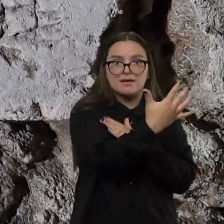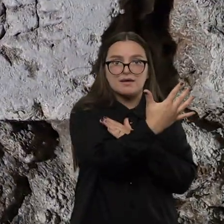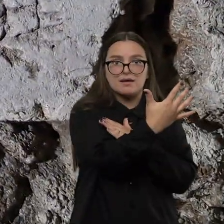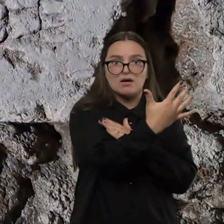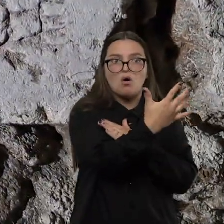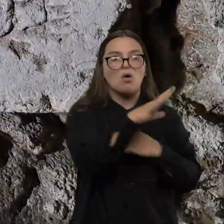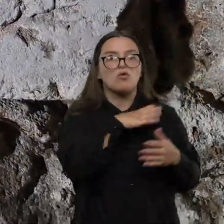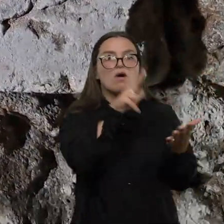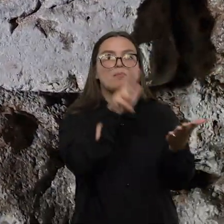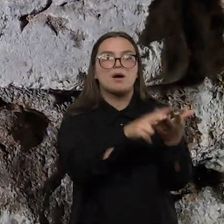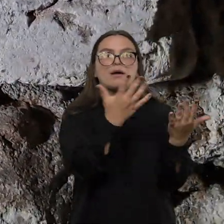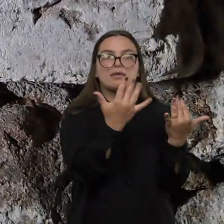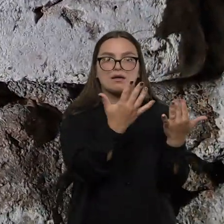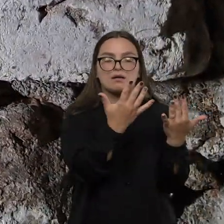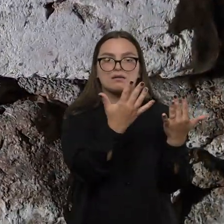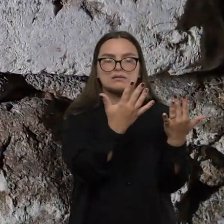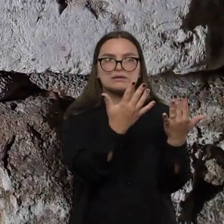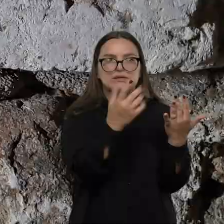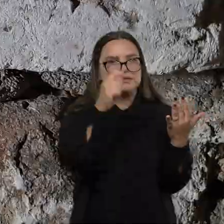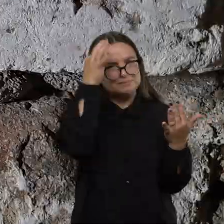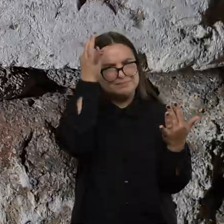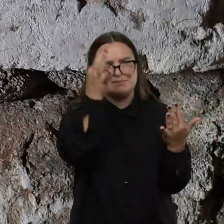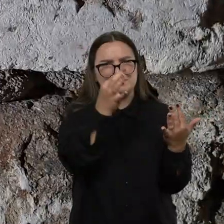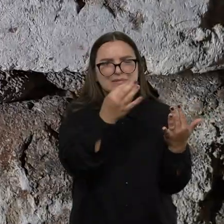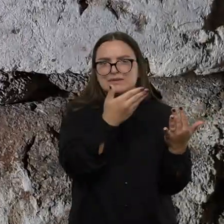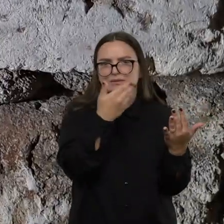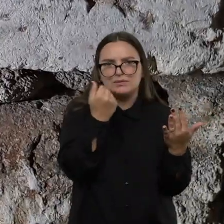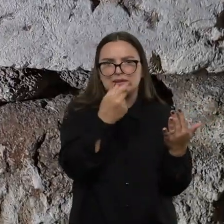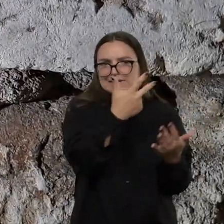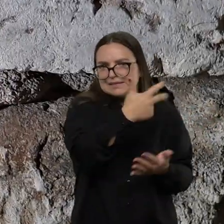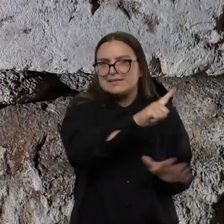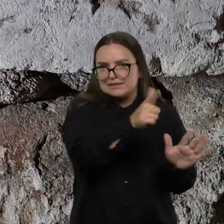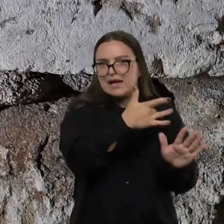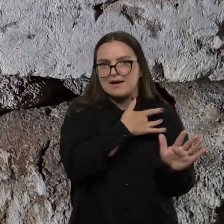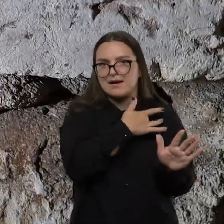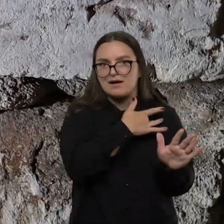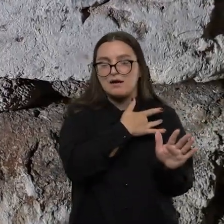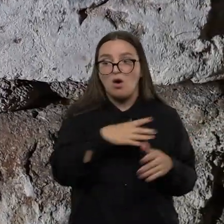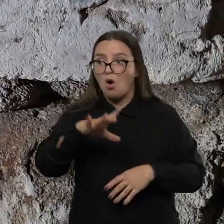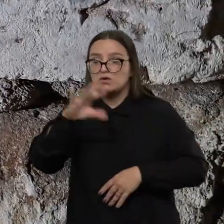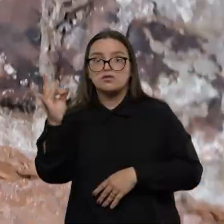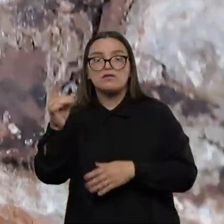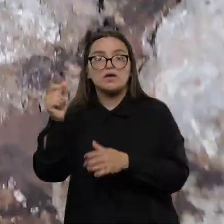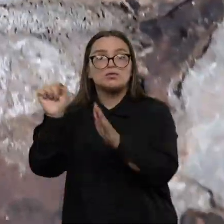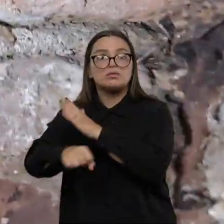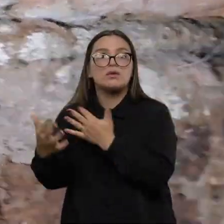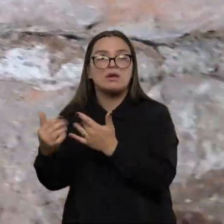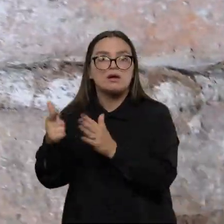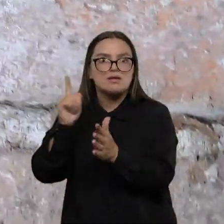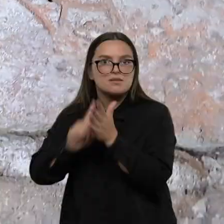vietoj patvirtintų, neatsimenu tiksliai, 37 berods, o sovietų